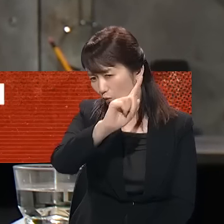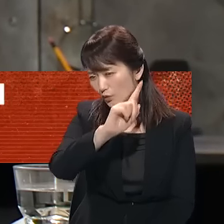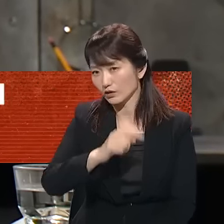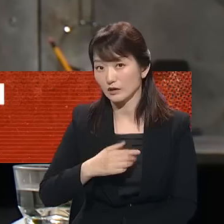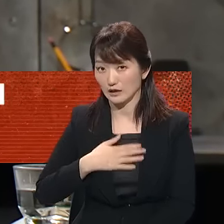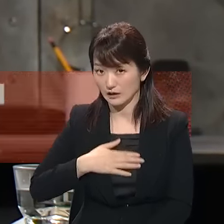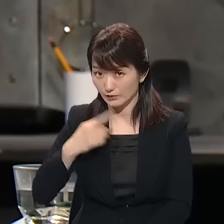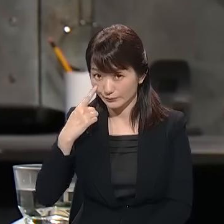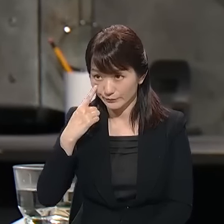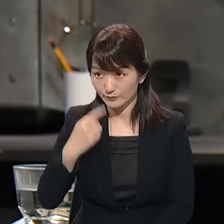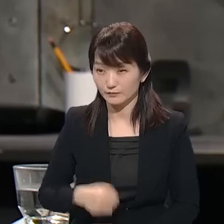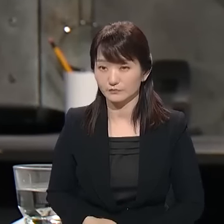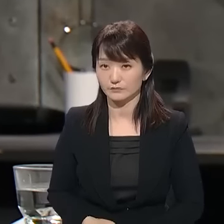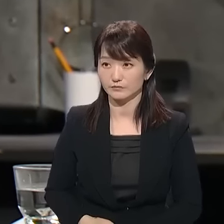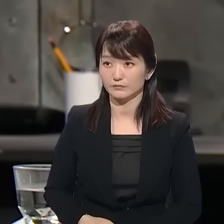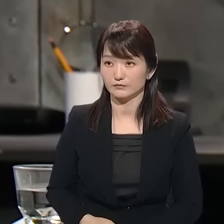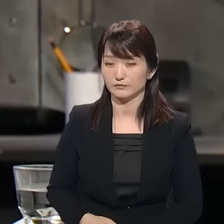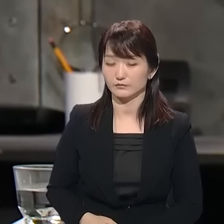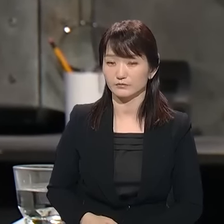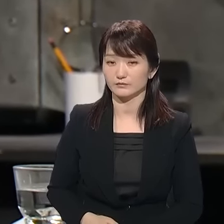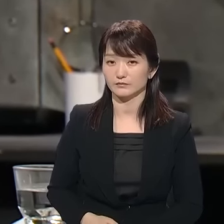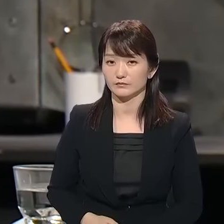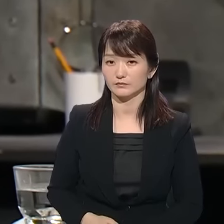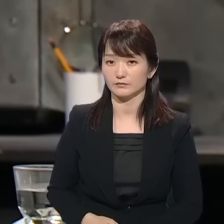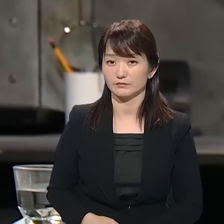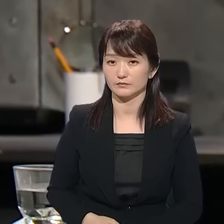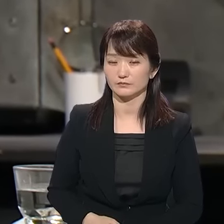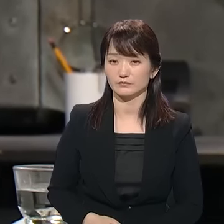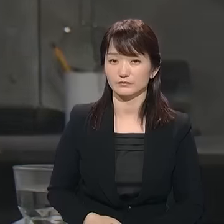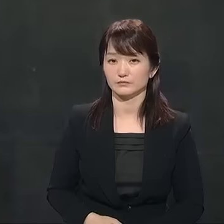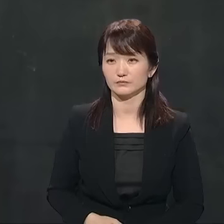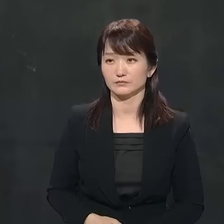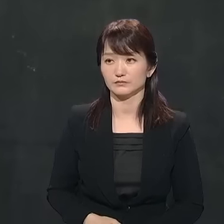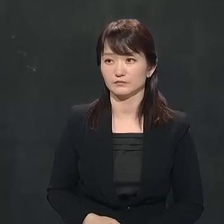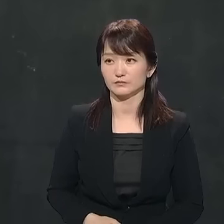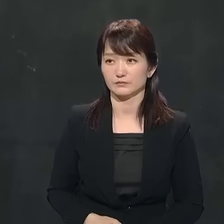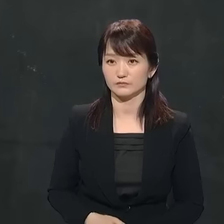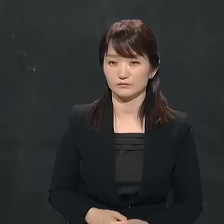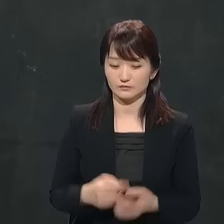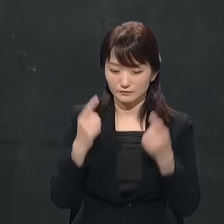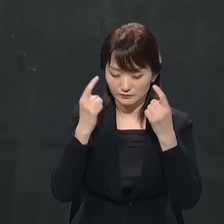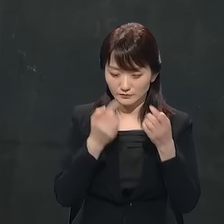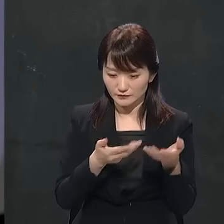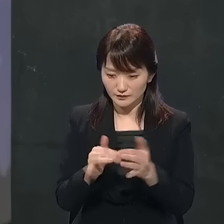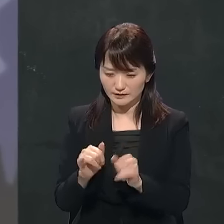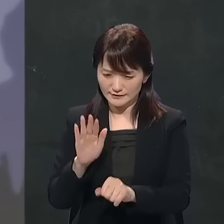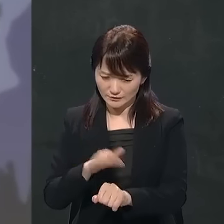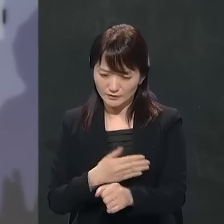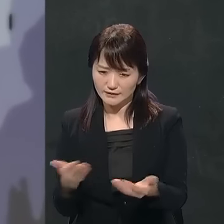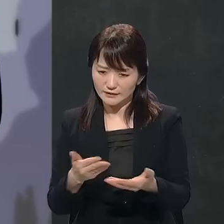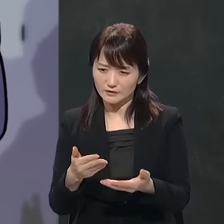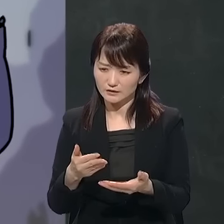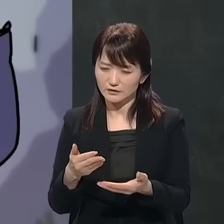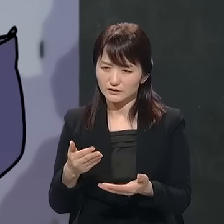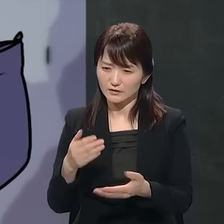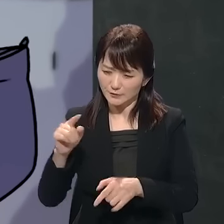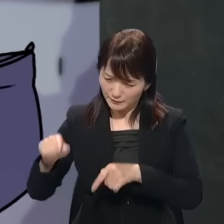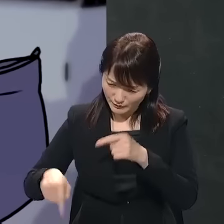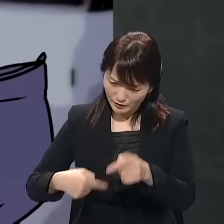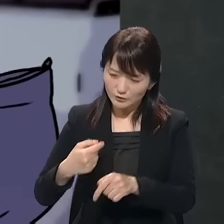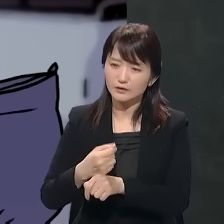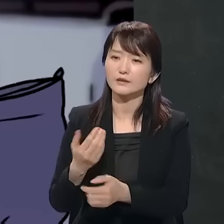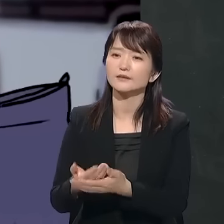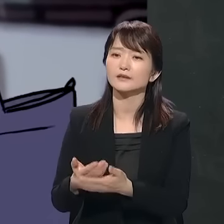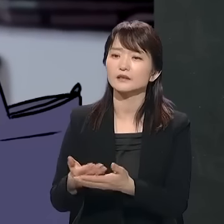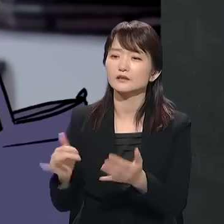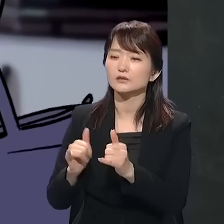거다. 무슨 말이냐면 여러 건 있기 때문에 보고한다는 얘기였는데 그러면서 관광 안내원이 이게 부당한 일이니까 환불을 해주세요라고 말했더니 직원이